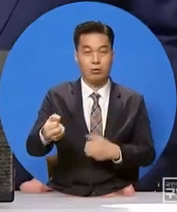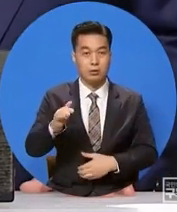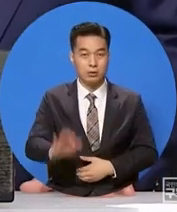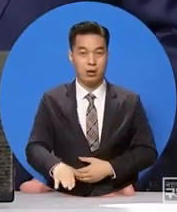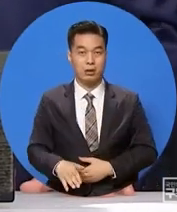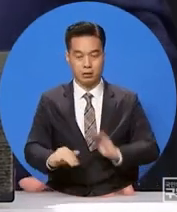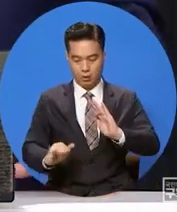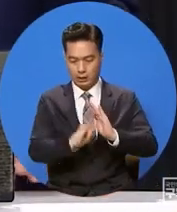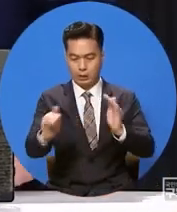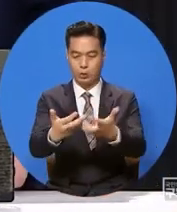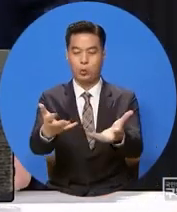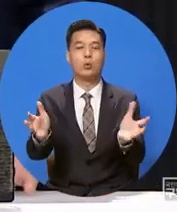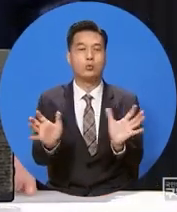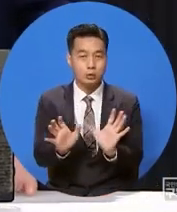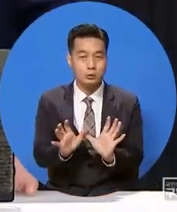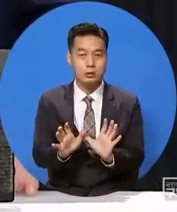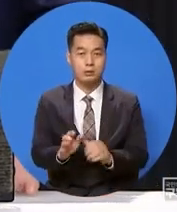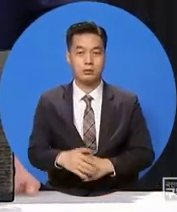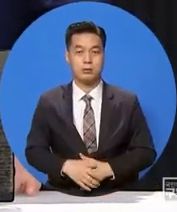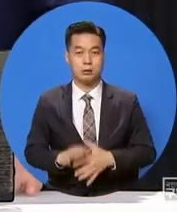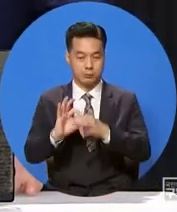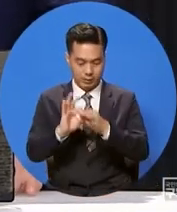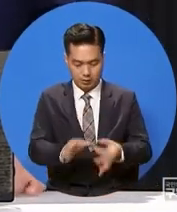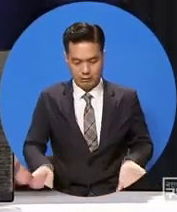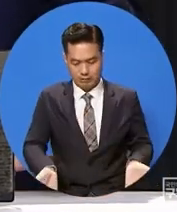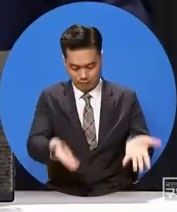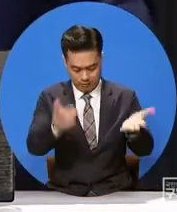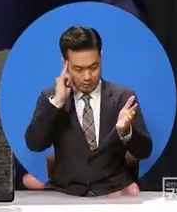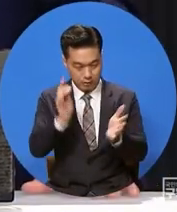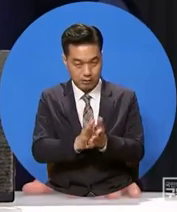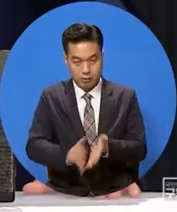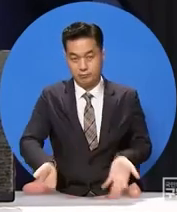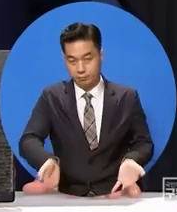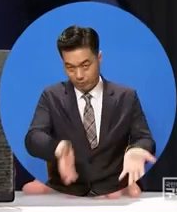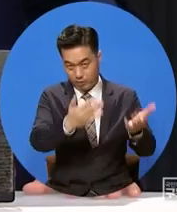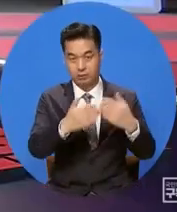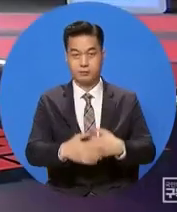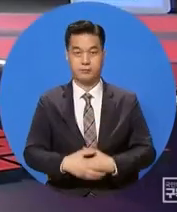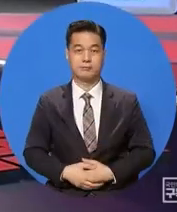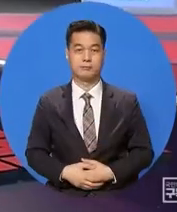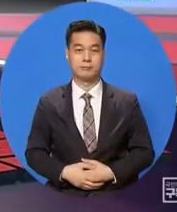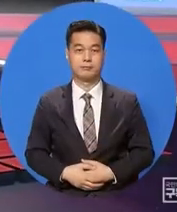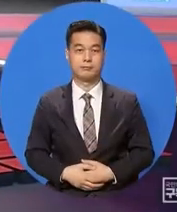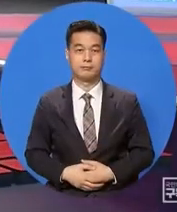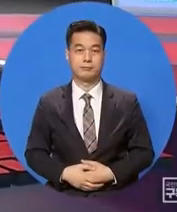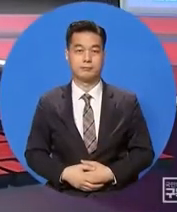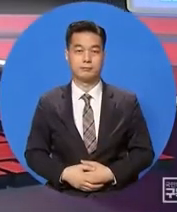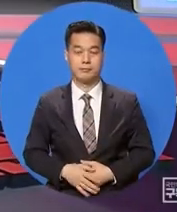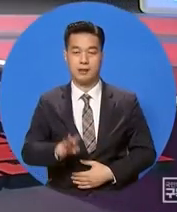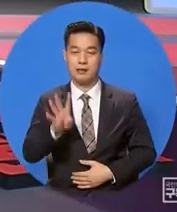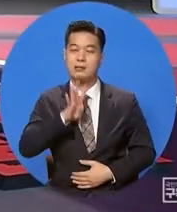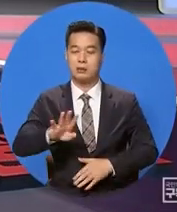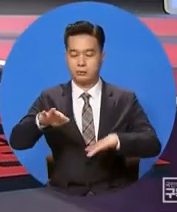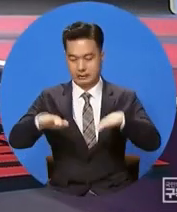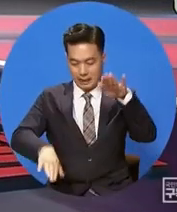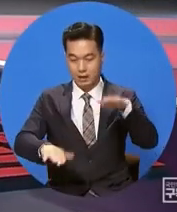가족 공동체죠. 아이고 계속 하십시오. 그럼 자, 지금 4분 자, 이상 차이가 나고 뭐라 하시겠습니까? 자, 4분 이상 차이가 나니까 홍 후보님께서 좀